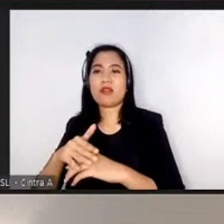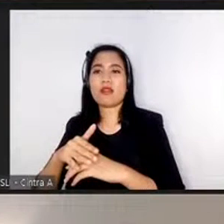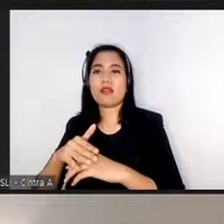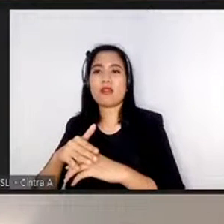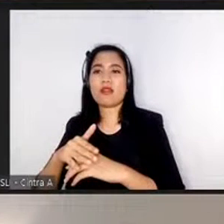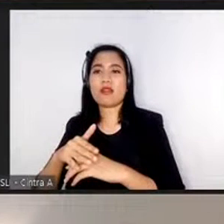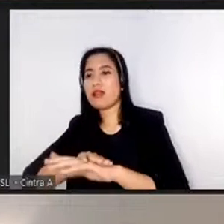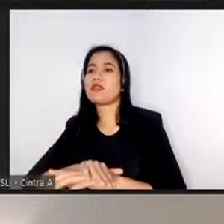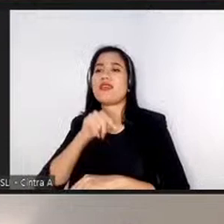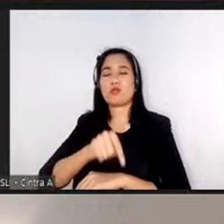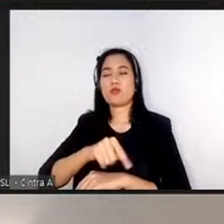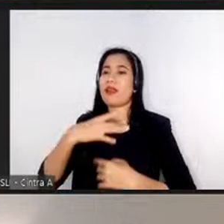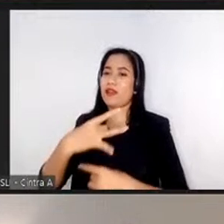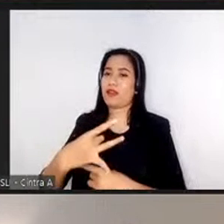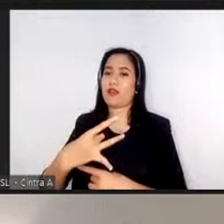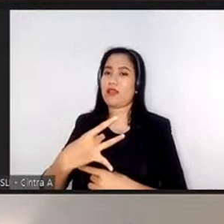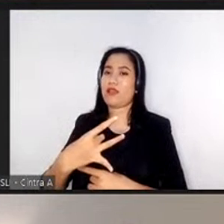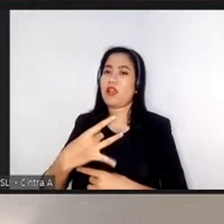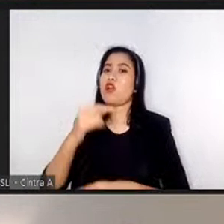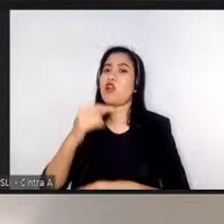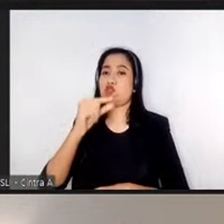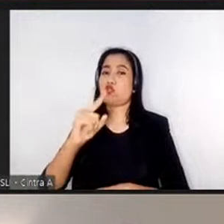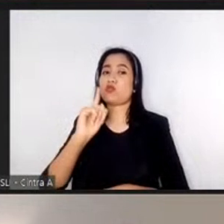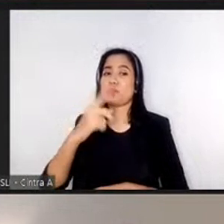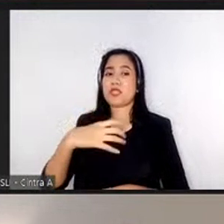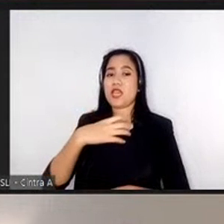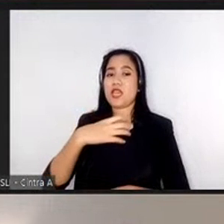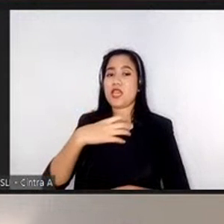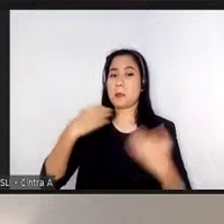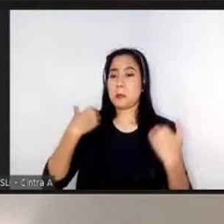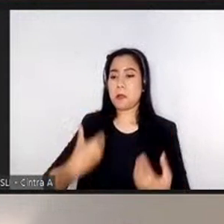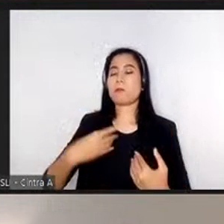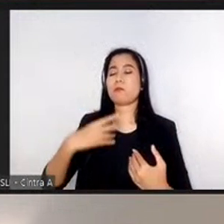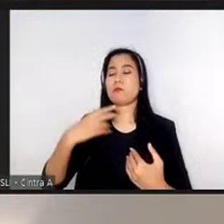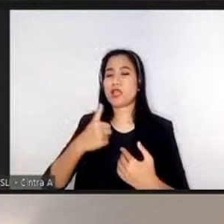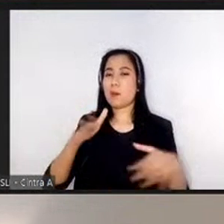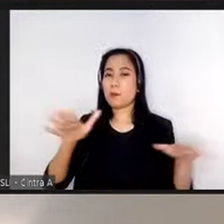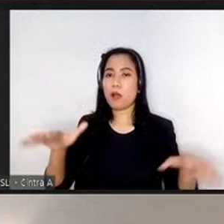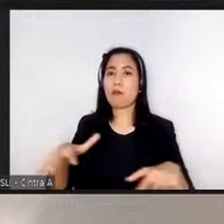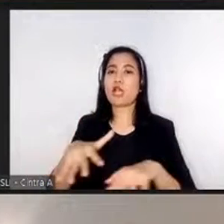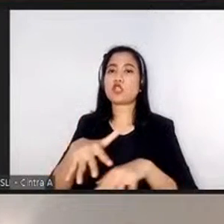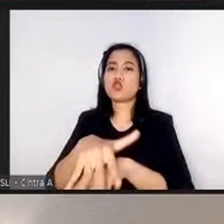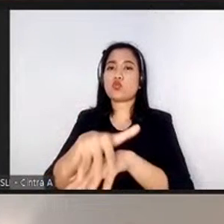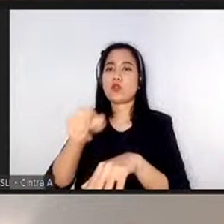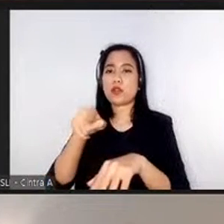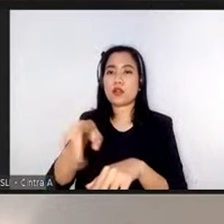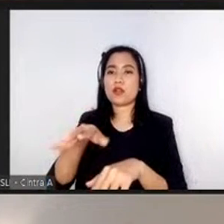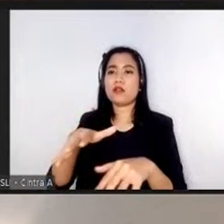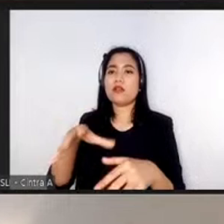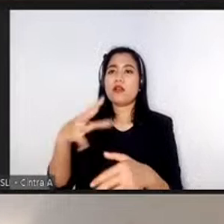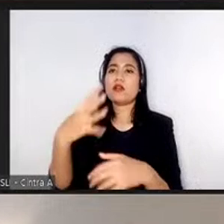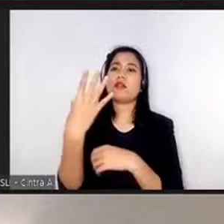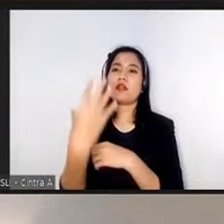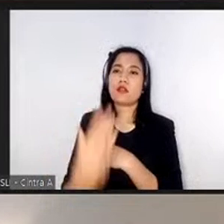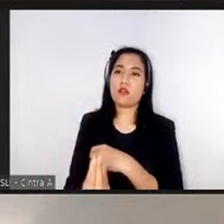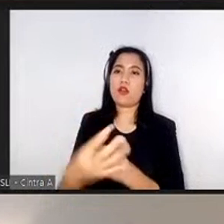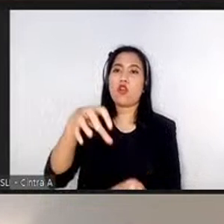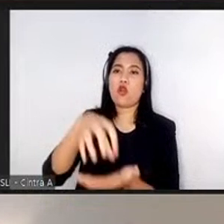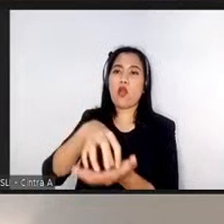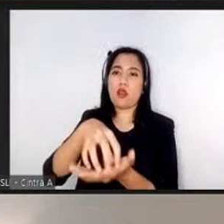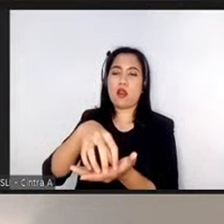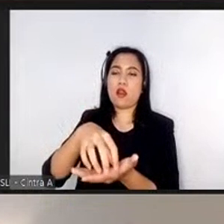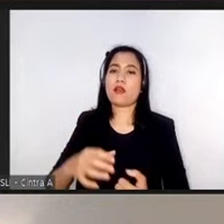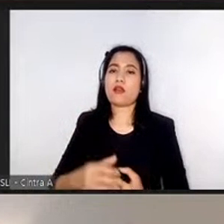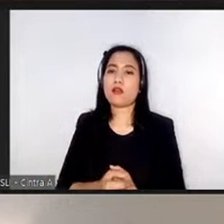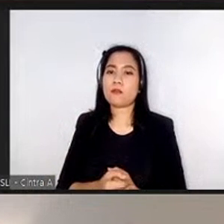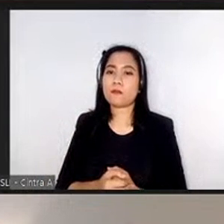menarik dalam upaya mainstreaming HAM itu pada tingkat yang lokal tentu saja kita butuhkan payung pada tingkat nasional yang harus punya